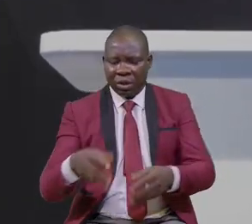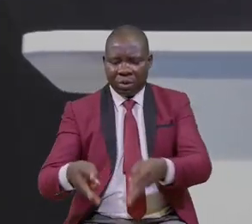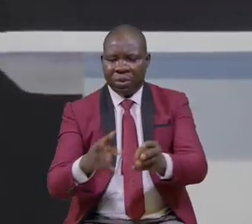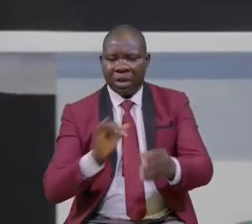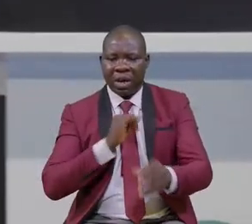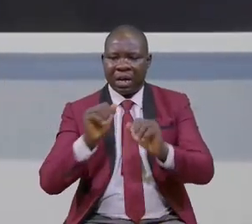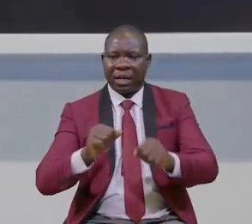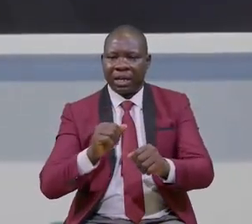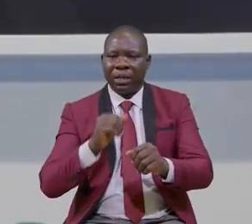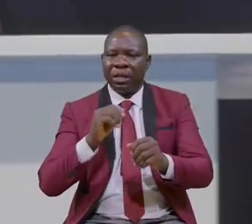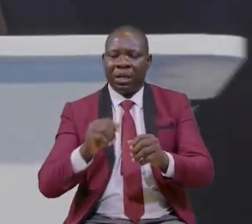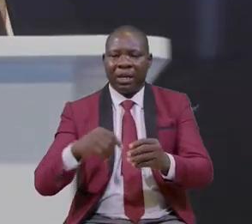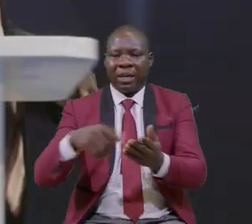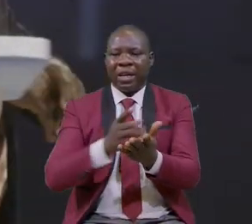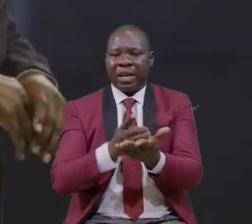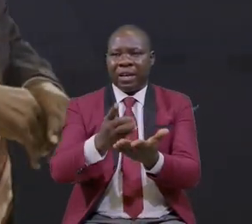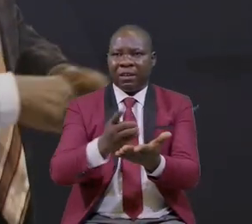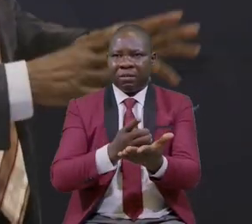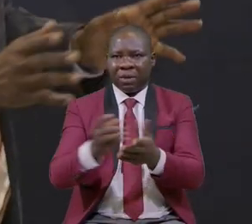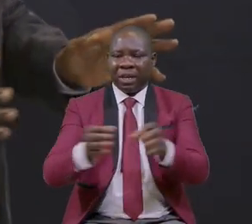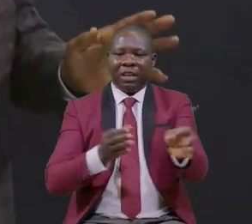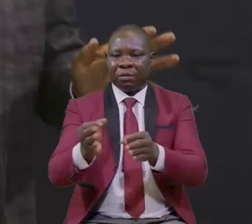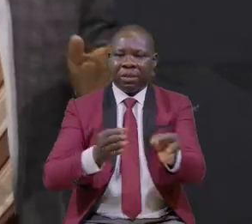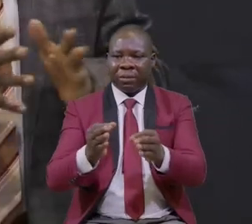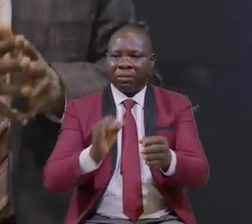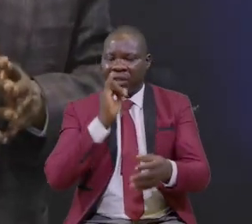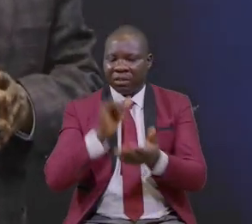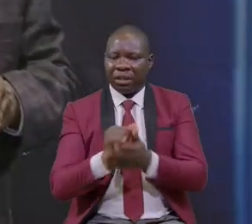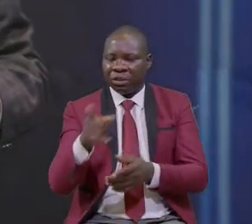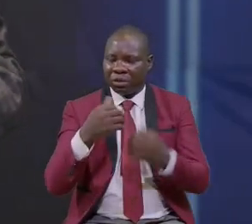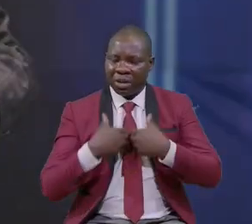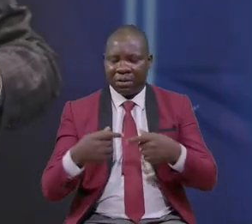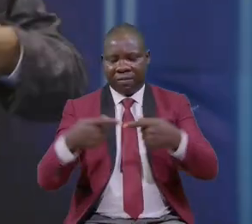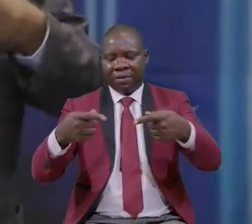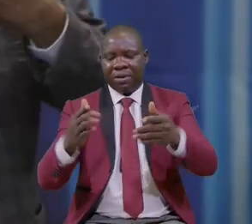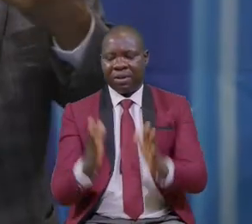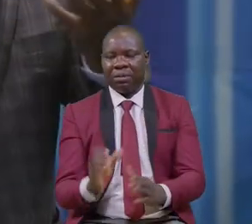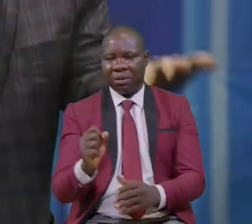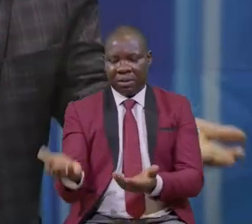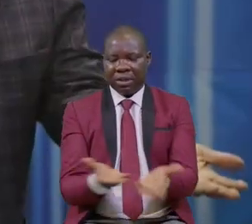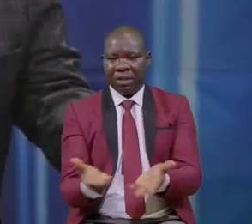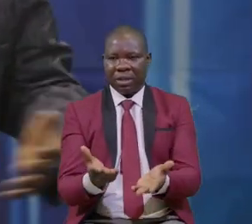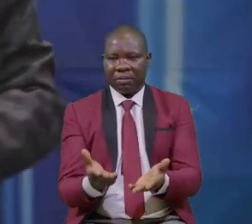je peux expliquer c'est que vous avez des ennemis en ici